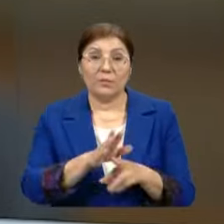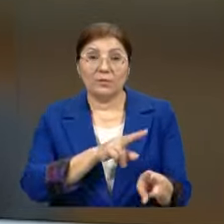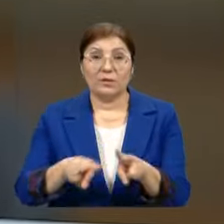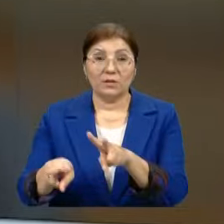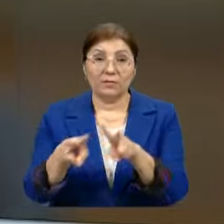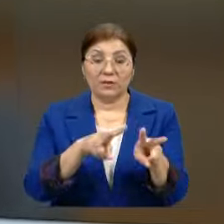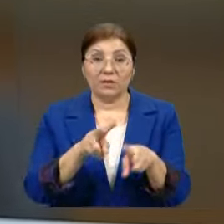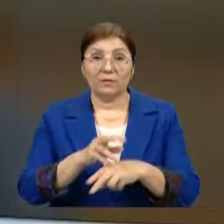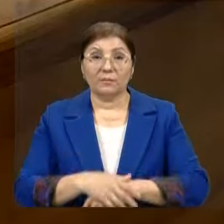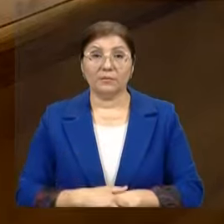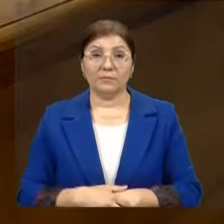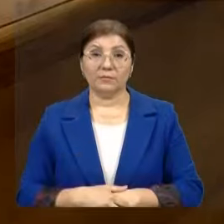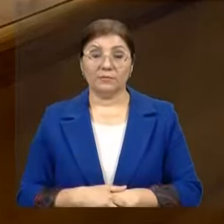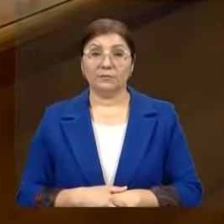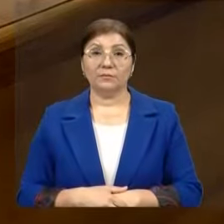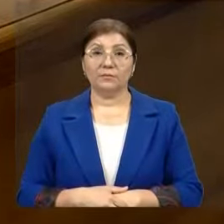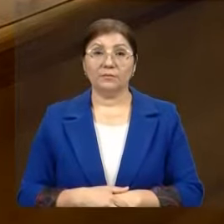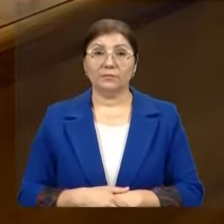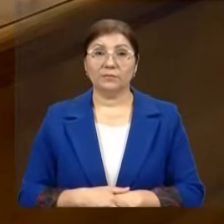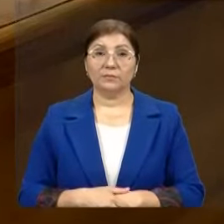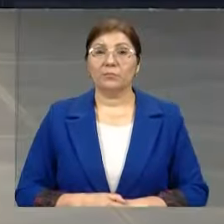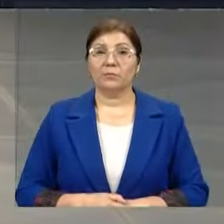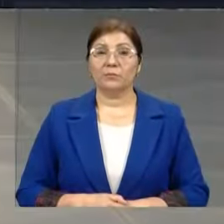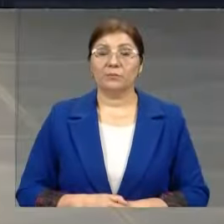Динара Абдуалиева, Душан Жасулан, Аптатанасы.